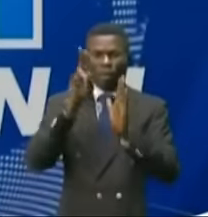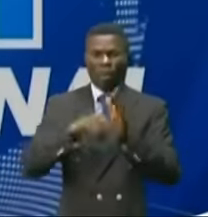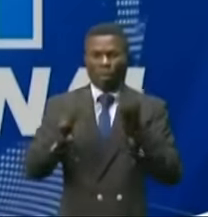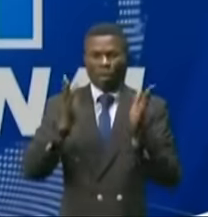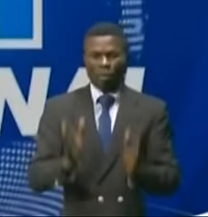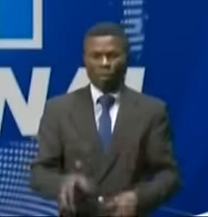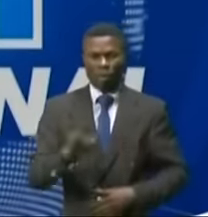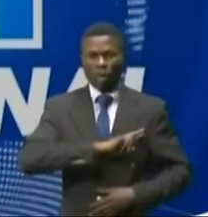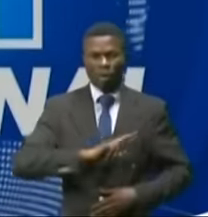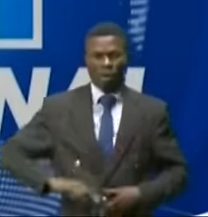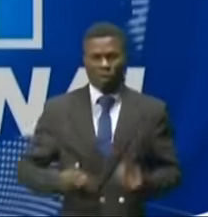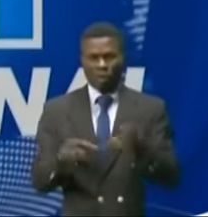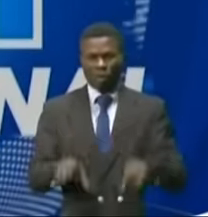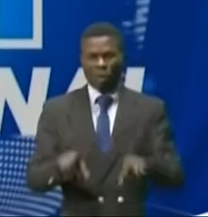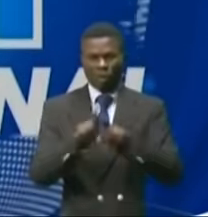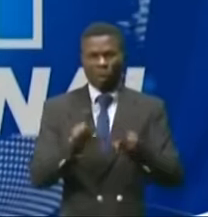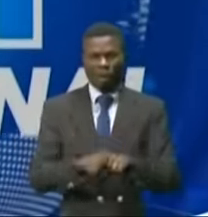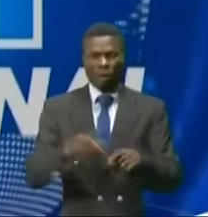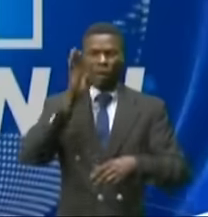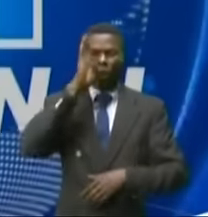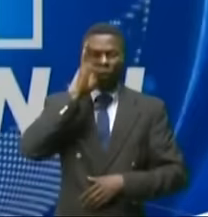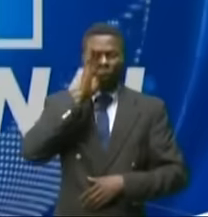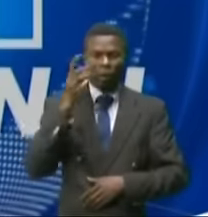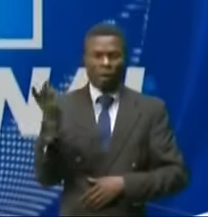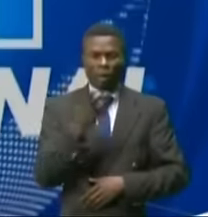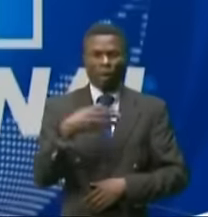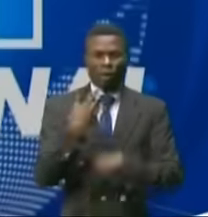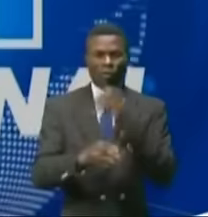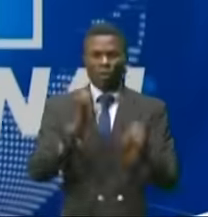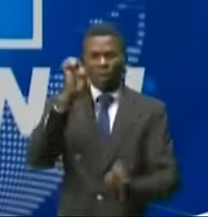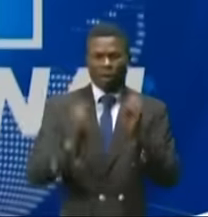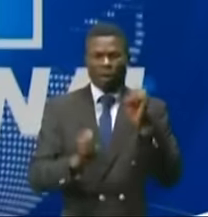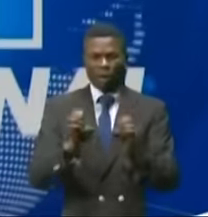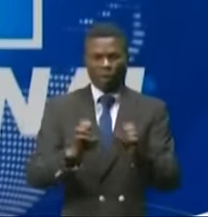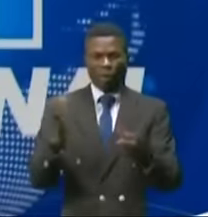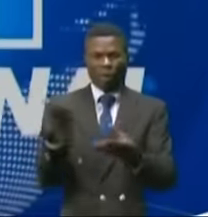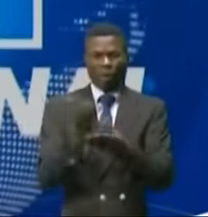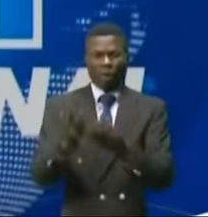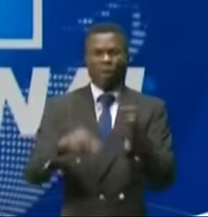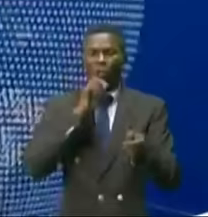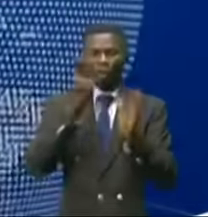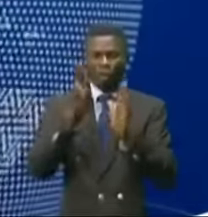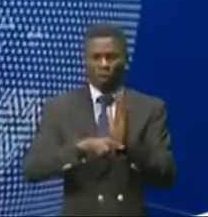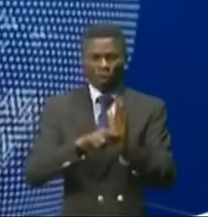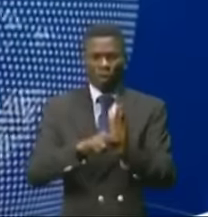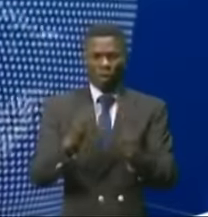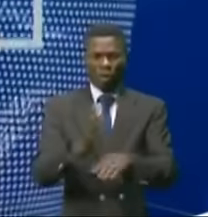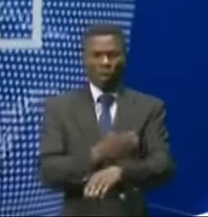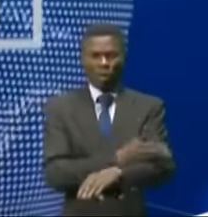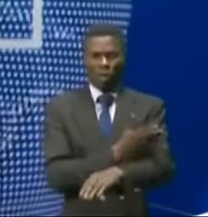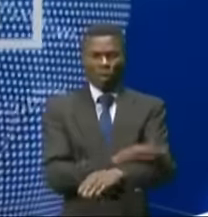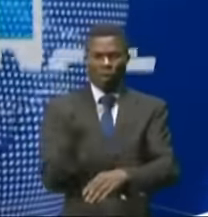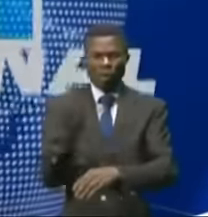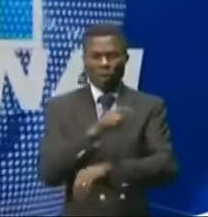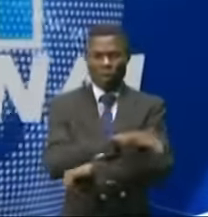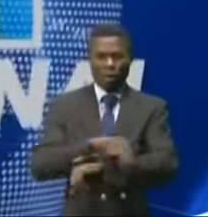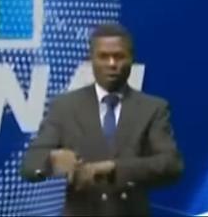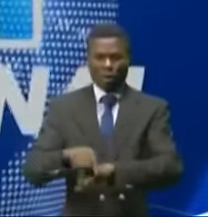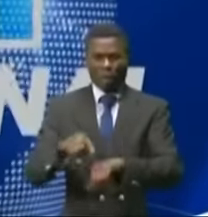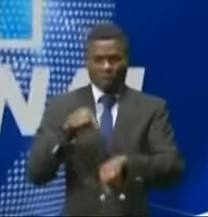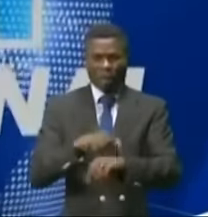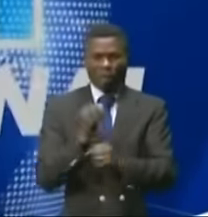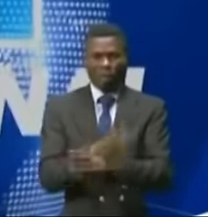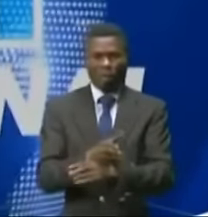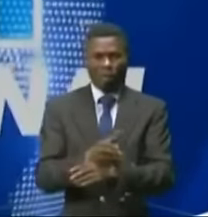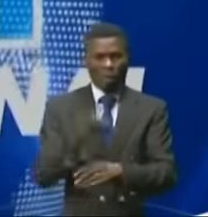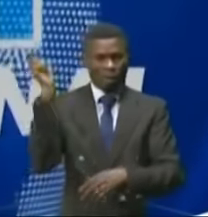De la RDC et de la Belgique ont évalué le protocole parlementaire pour la bonne marche des deux institutions. Le bon moment